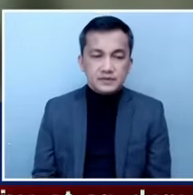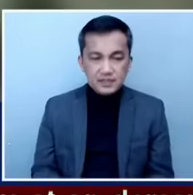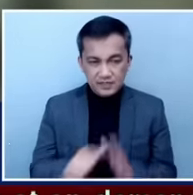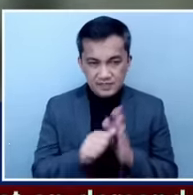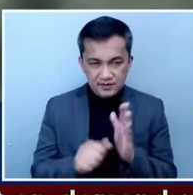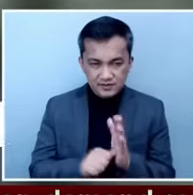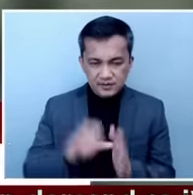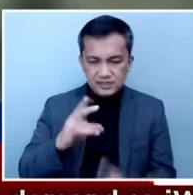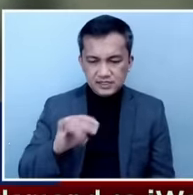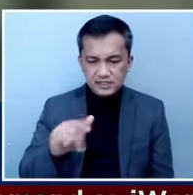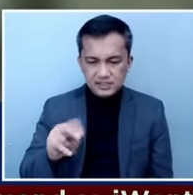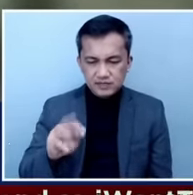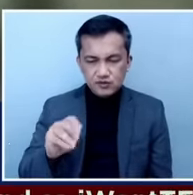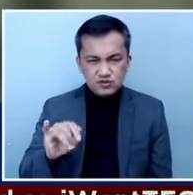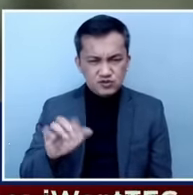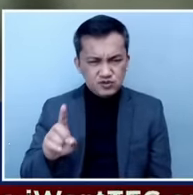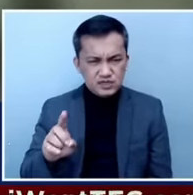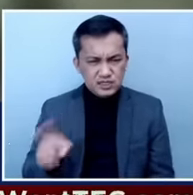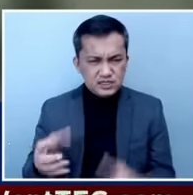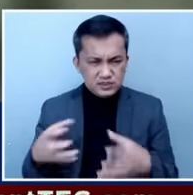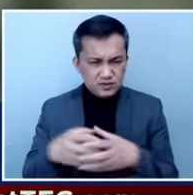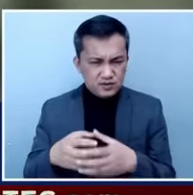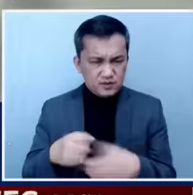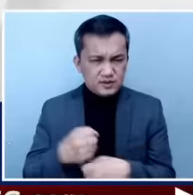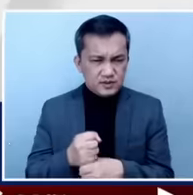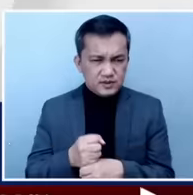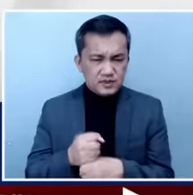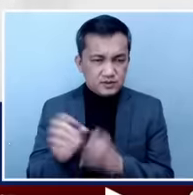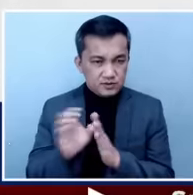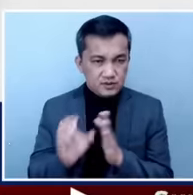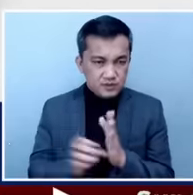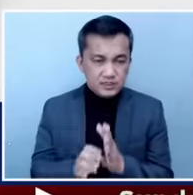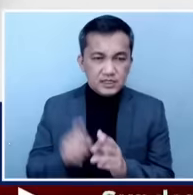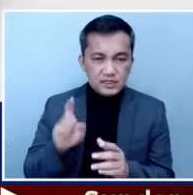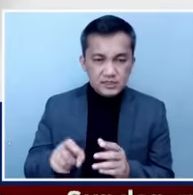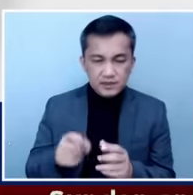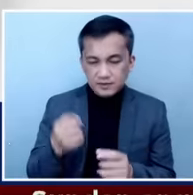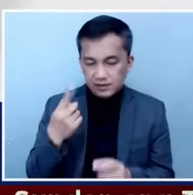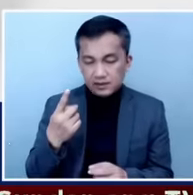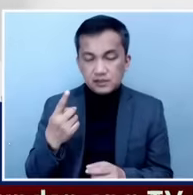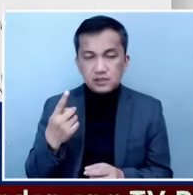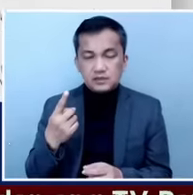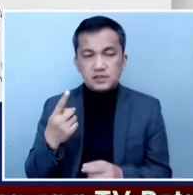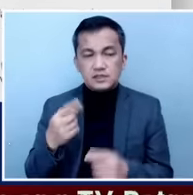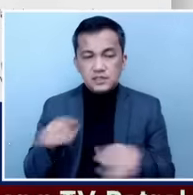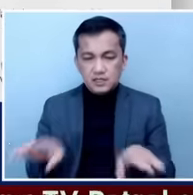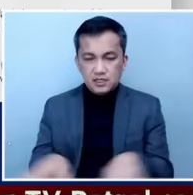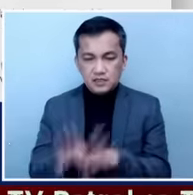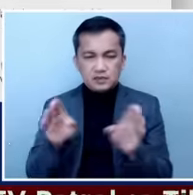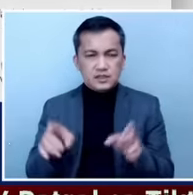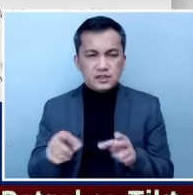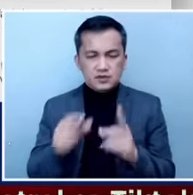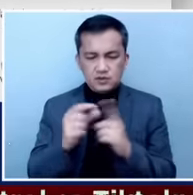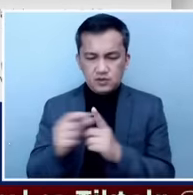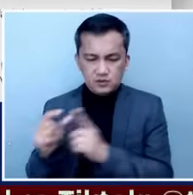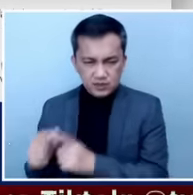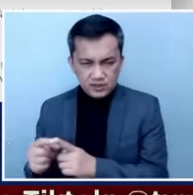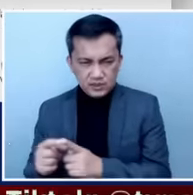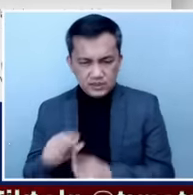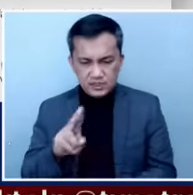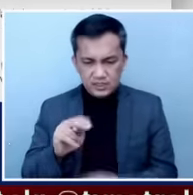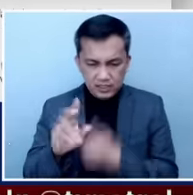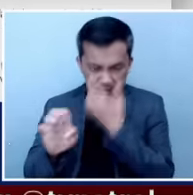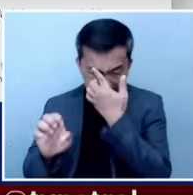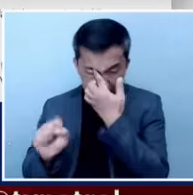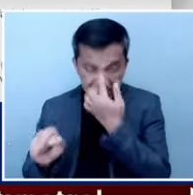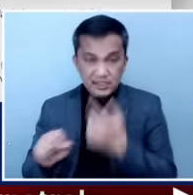Christian Monsod na isa sa nagbalangkas ng konstitusyon, dapat ding maintindihan ang katumbas ng mga salitang unless